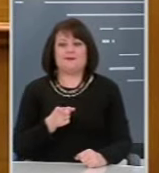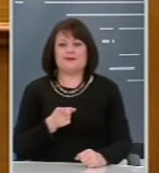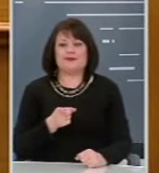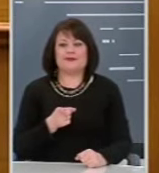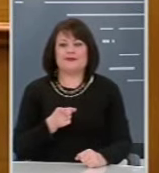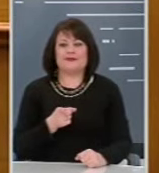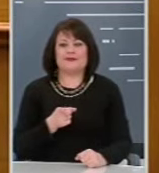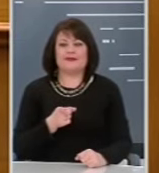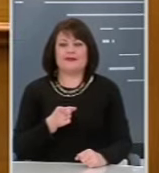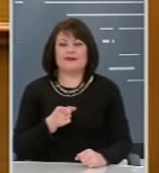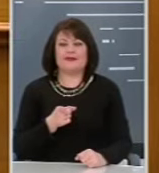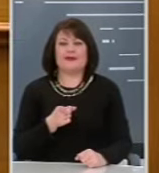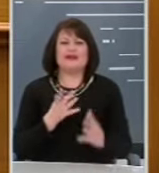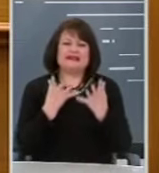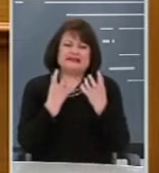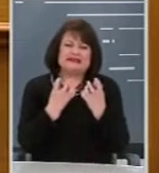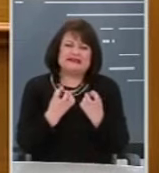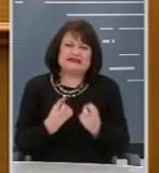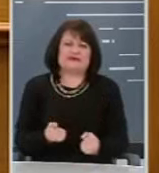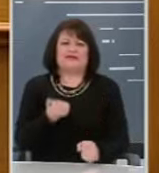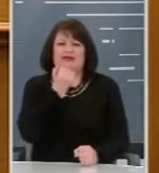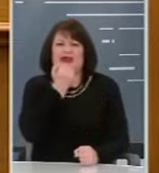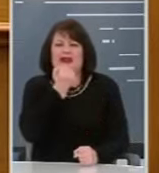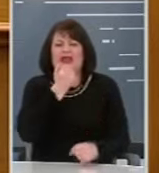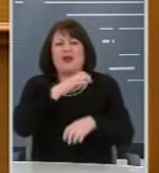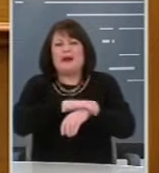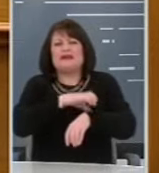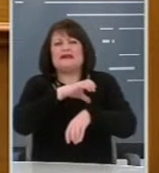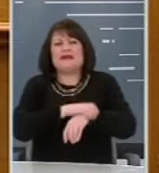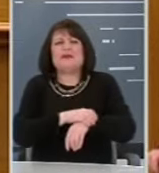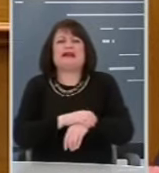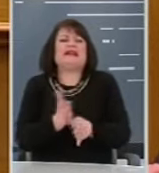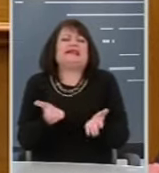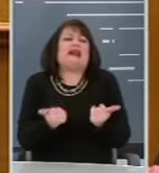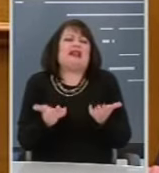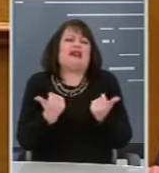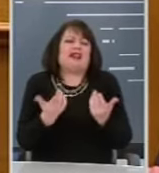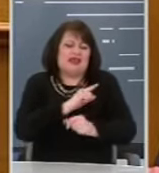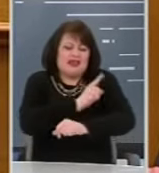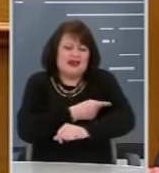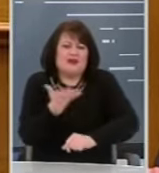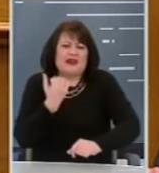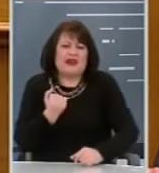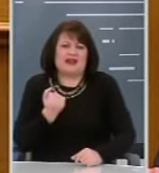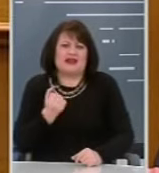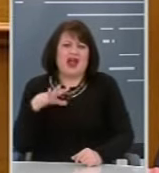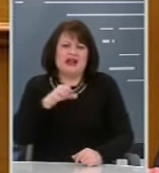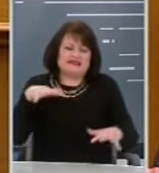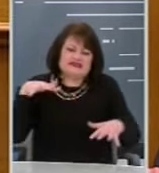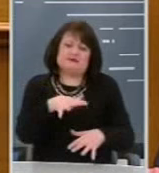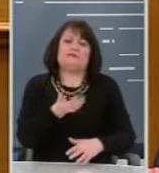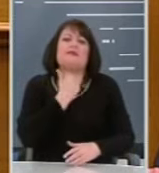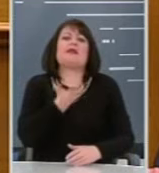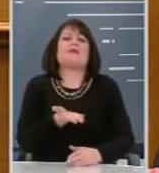έχει έχεις σαπίσει απ τα νομή τά της έχει χάσει και νύχια και δόντια δεν μπορεί ούτε να δαγκώσει ούτε να γρατζουνίσει